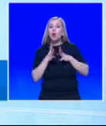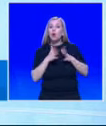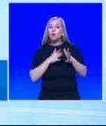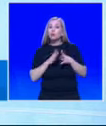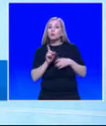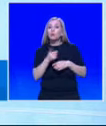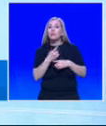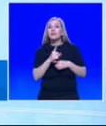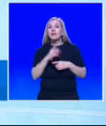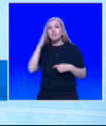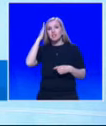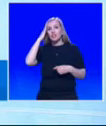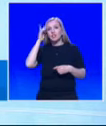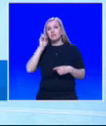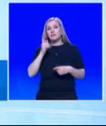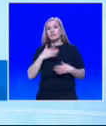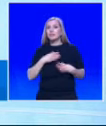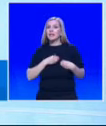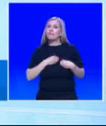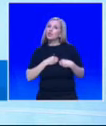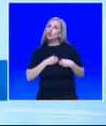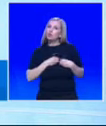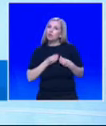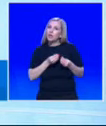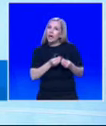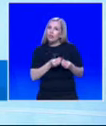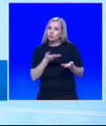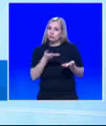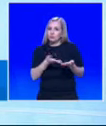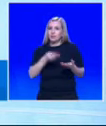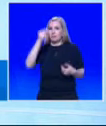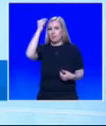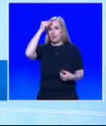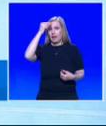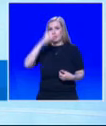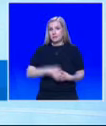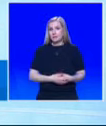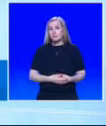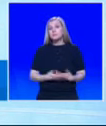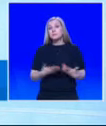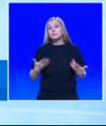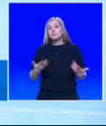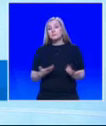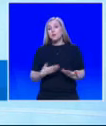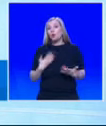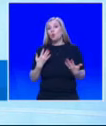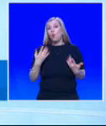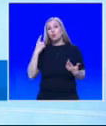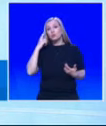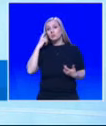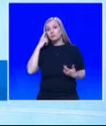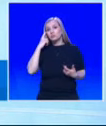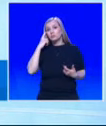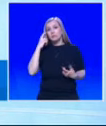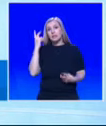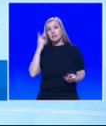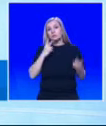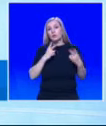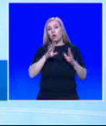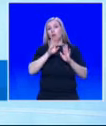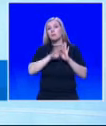държавата, трябва да имат една лоялност към България. Слава Богу, че, доколкото разбирам, е отпаднало за 3